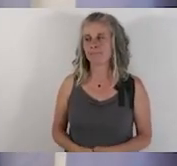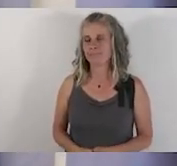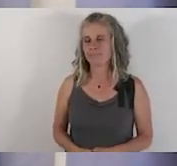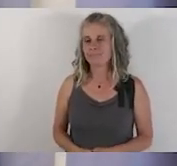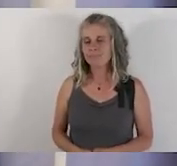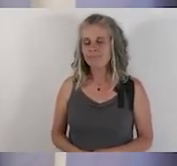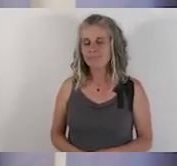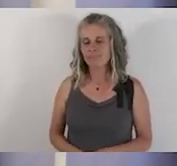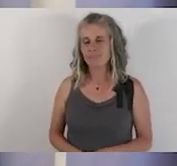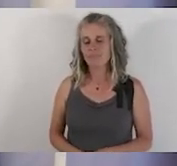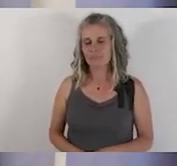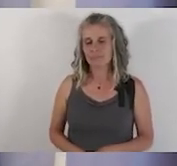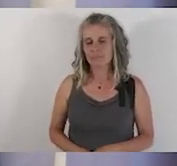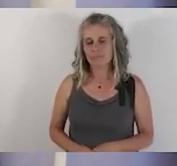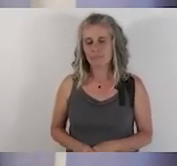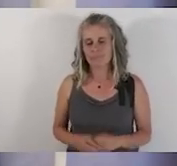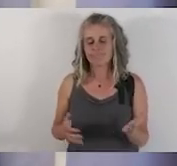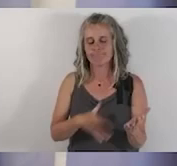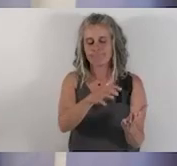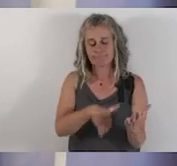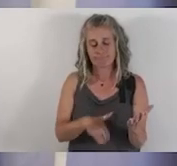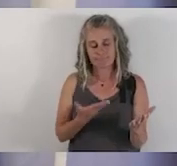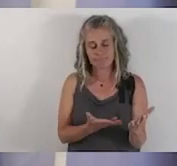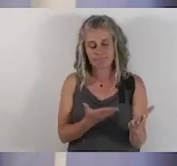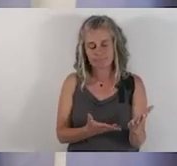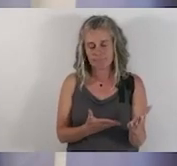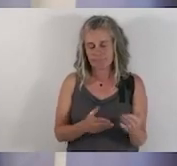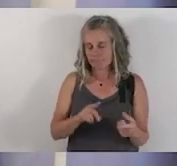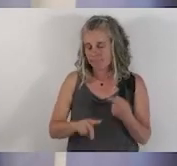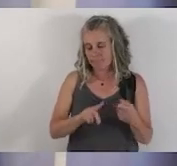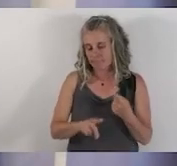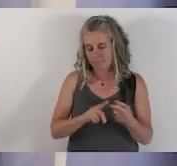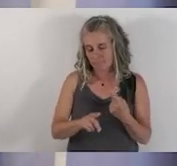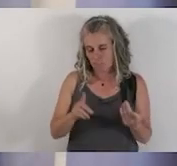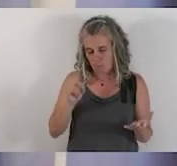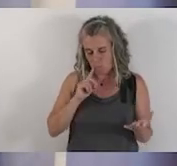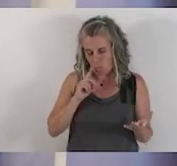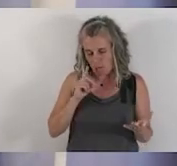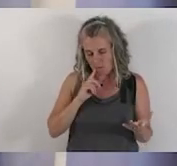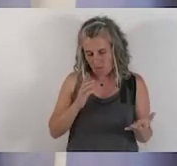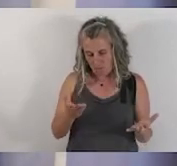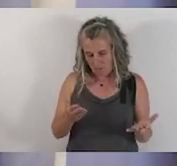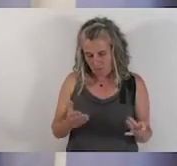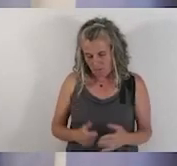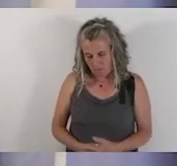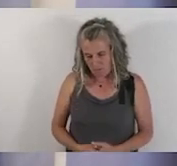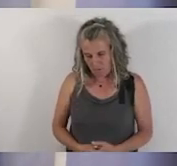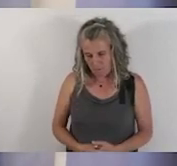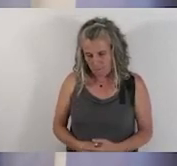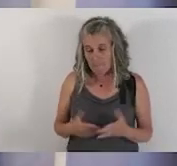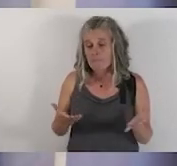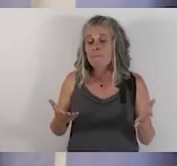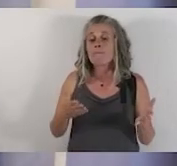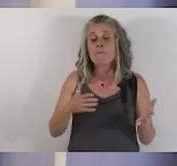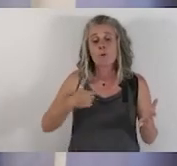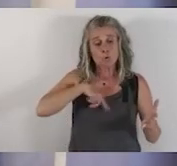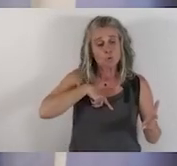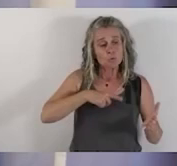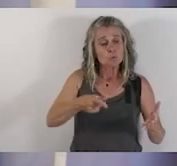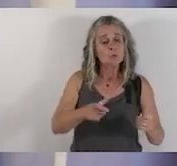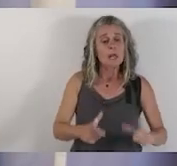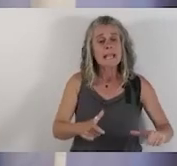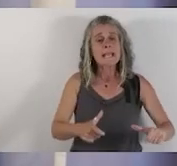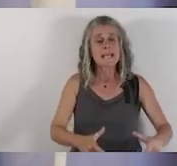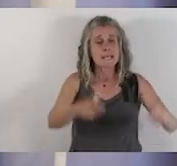C'est un rapport important, en fait, qui fait suite aux immeubles que nous cédons à la Société publique